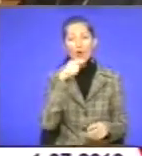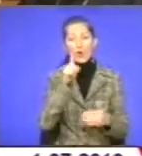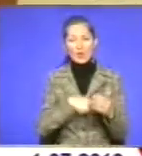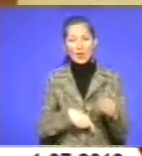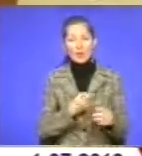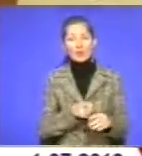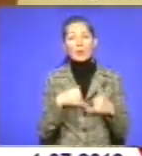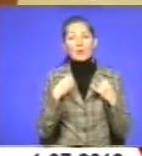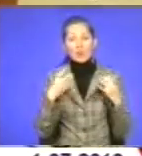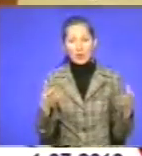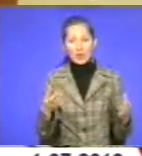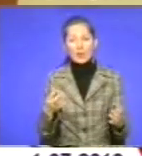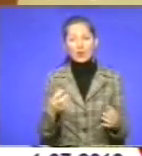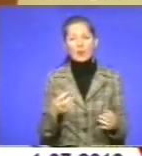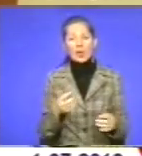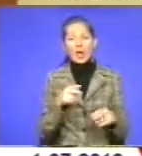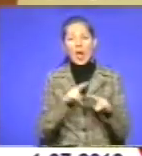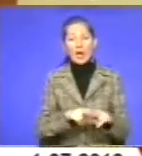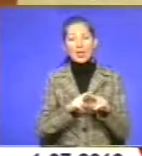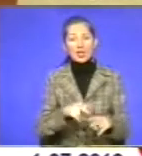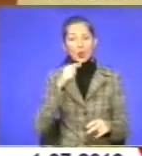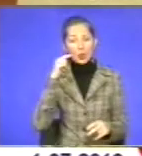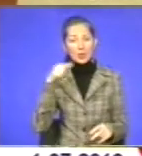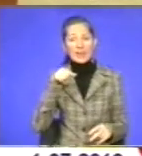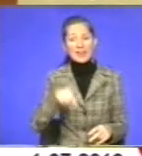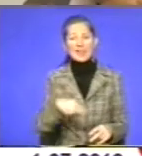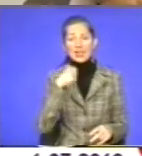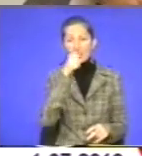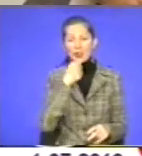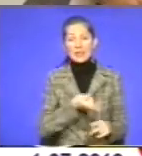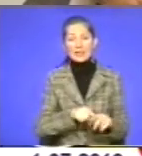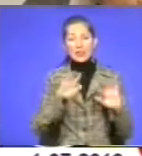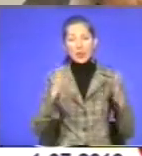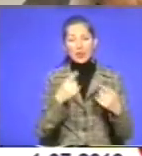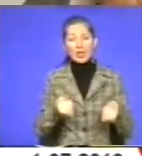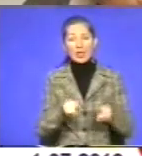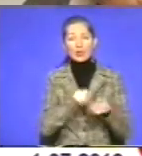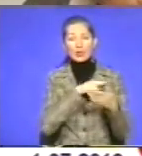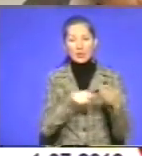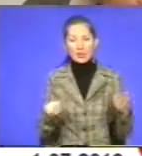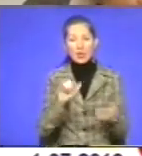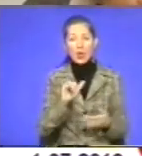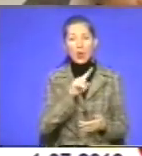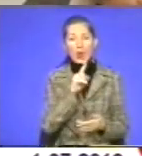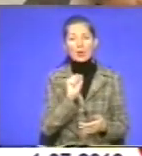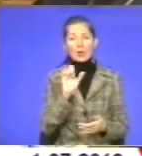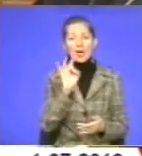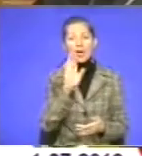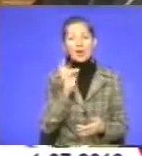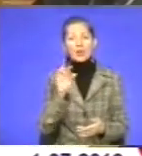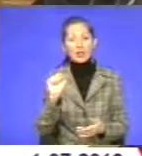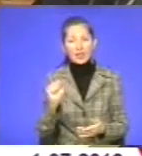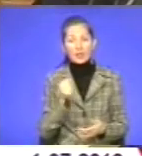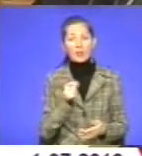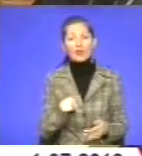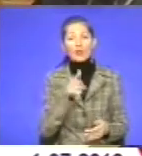приурочили річниці хрещення Русі, адже тисячоліття цієї події – також відзначали у Зарваниці, в той час, коли